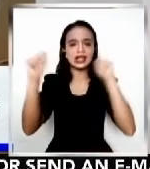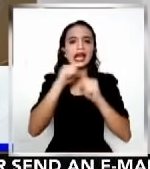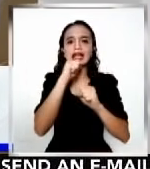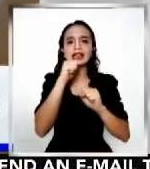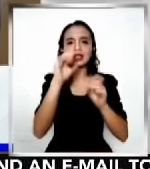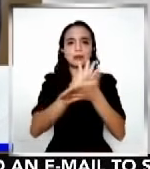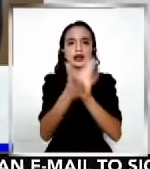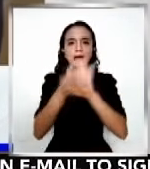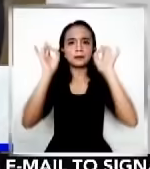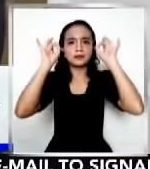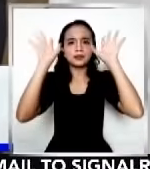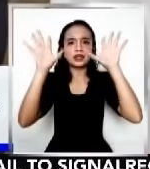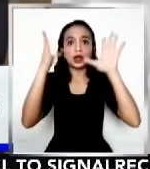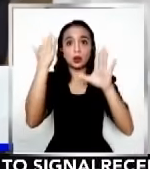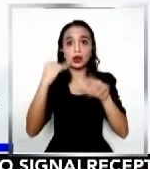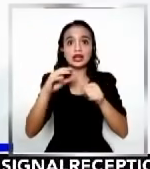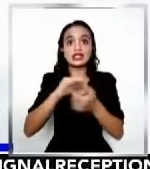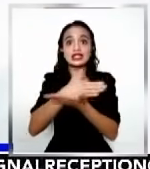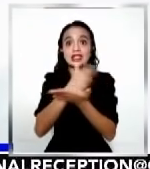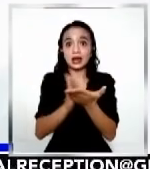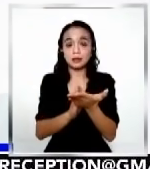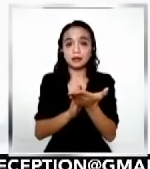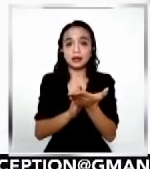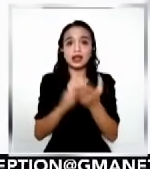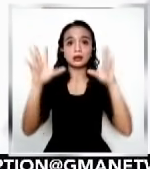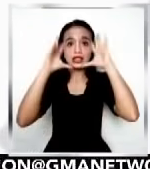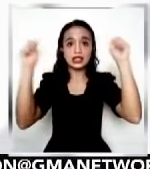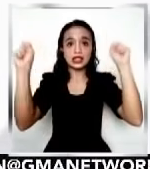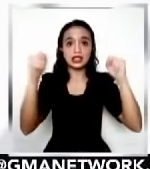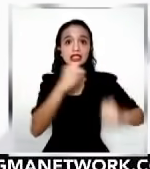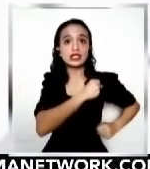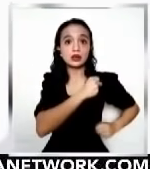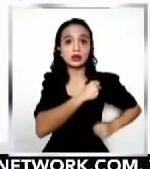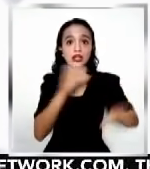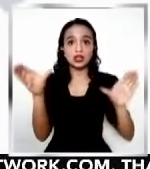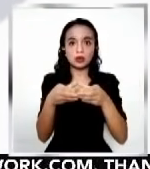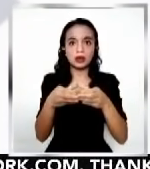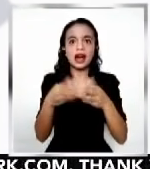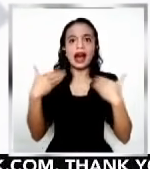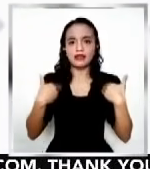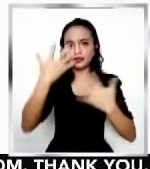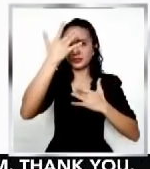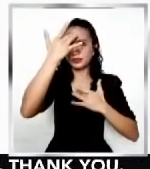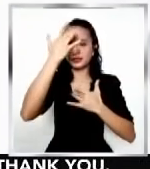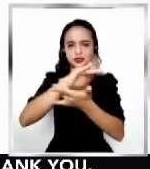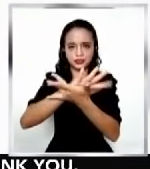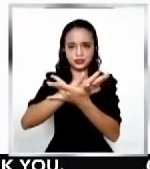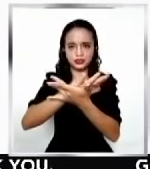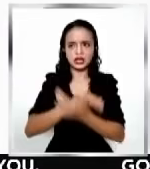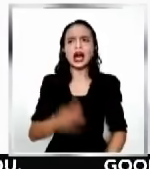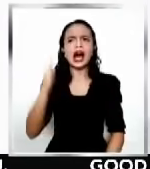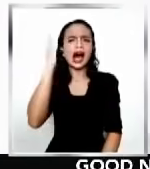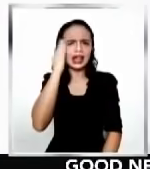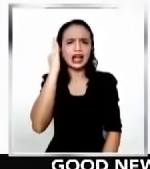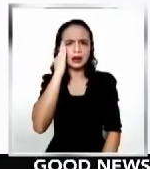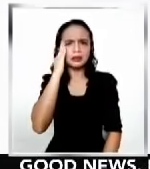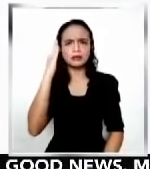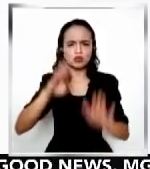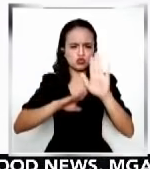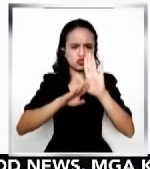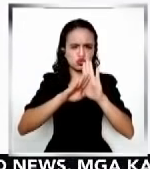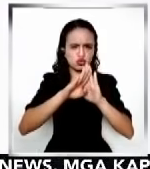ang ilan sa presidential security group. Alam niyo naman po na tumataas po yung cases, pati po mismo yung mga